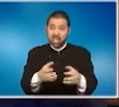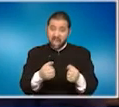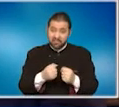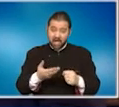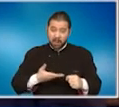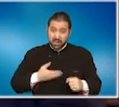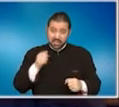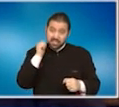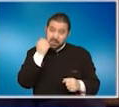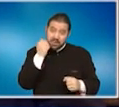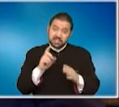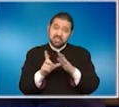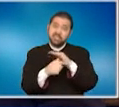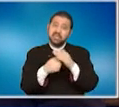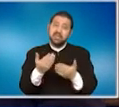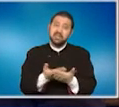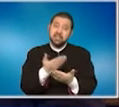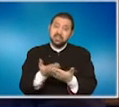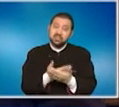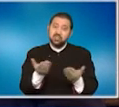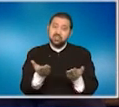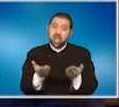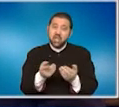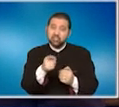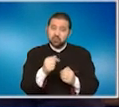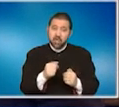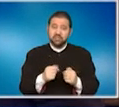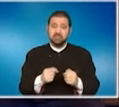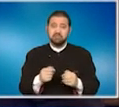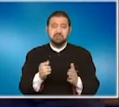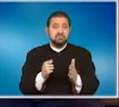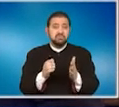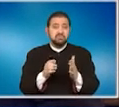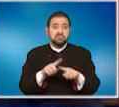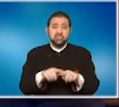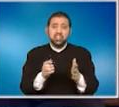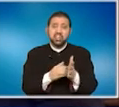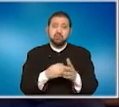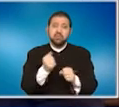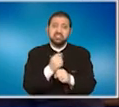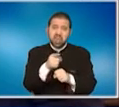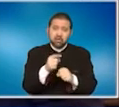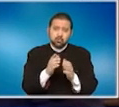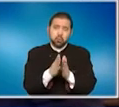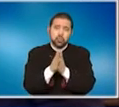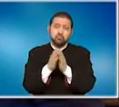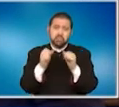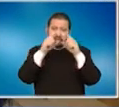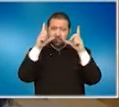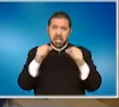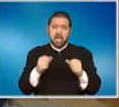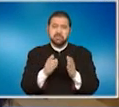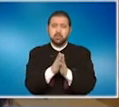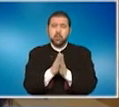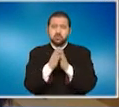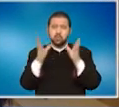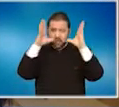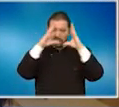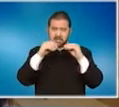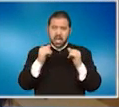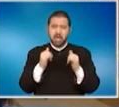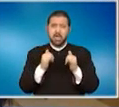întâmplat, m-a vindecat cineva. Și zice, cum arăta? Păi uite așa arăta. Păi el era părintele ăla. Deci sfinții,